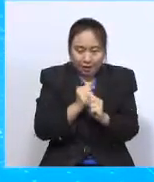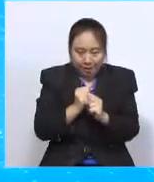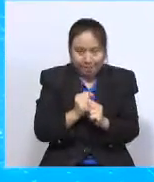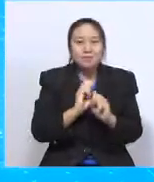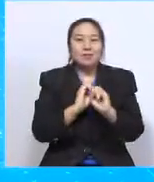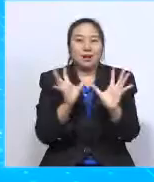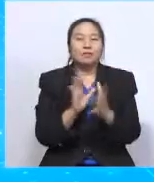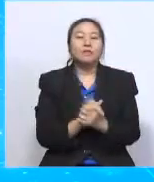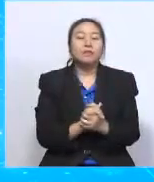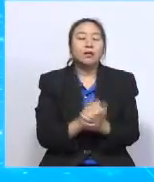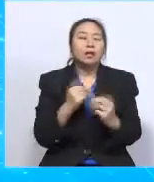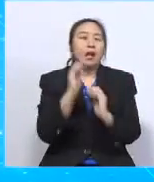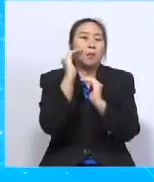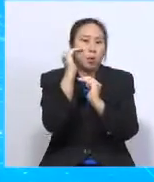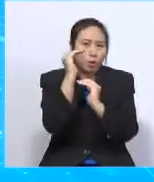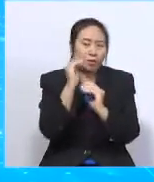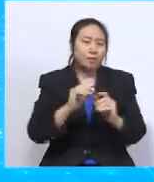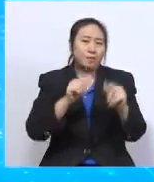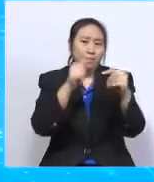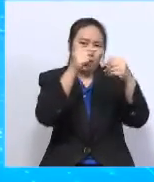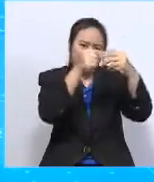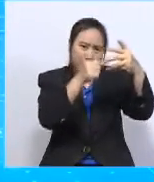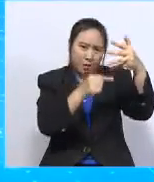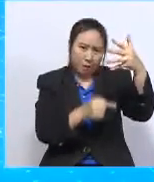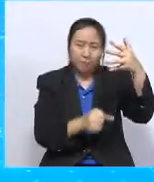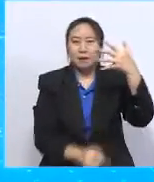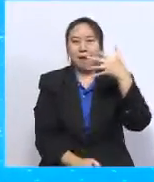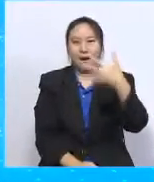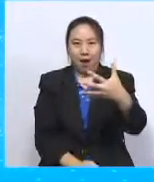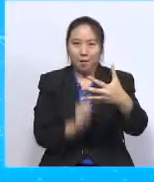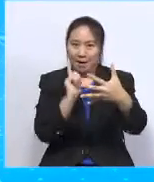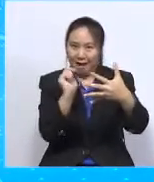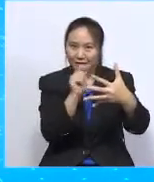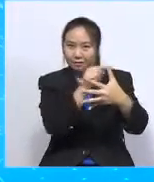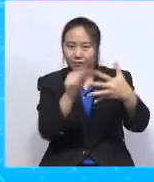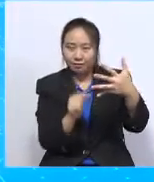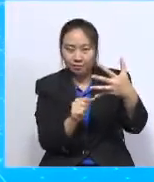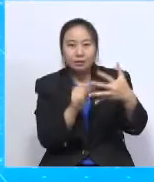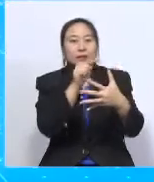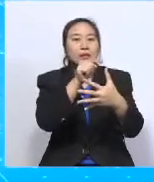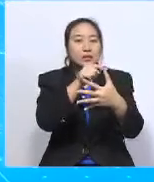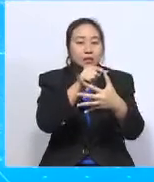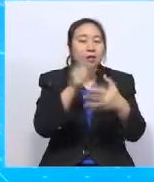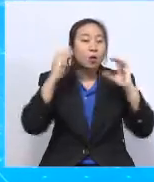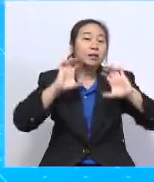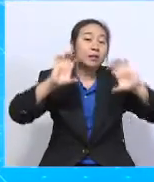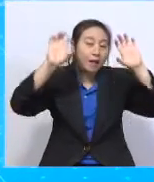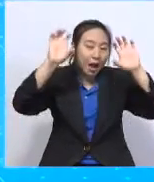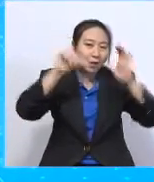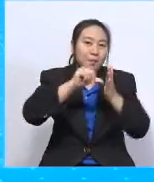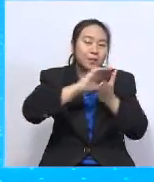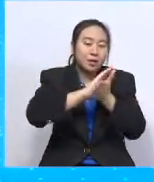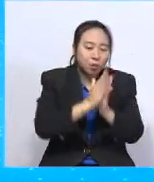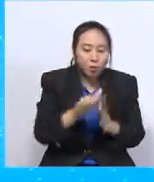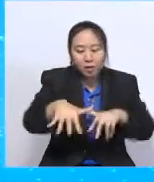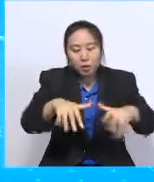ธรรมนะคะโดยกำหนดประเด็นหลักๆที่จะต้องขับเคลื่อนร่วมกันเนี่ยใน5เรื่องหลักด้วยกันอย่างเช่นการปฏิรูประบบราชการอำนวยความสะ